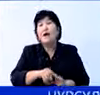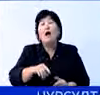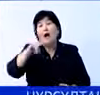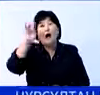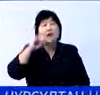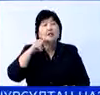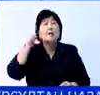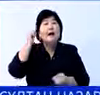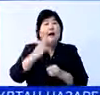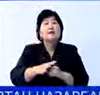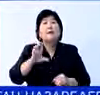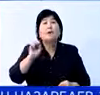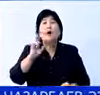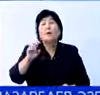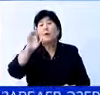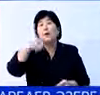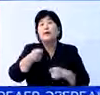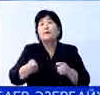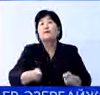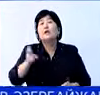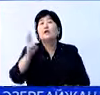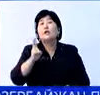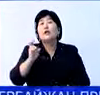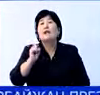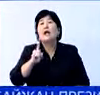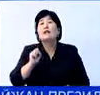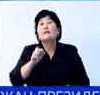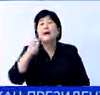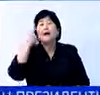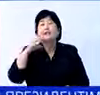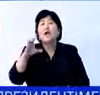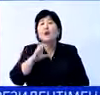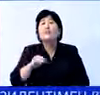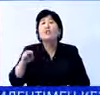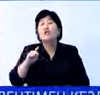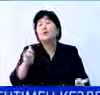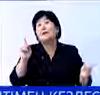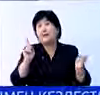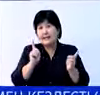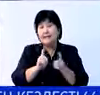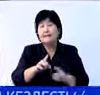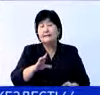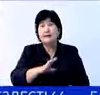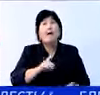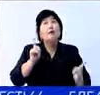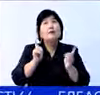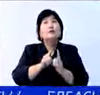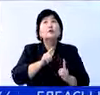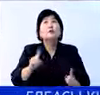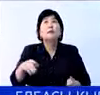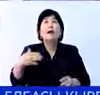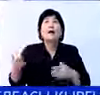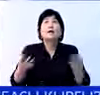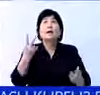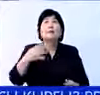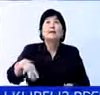Әзірбайжан астанасы Бакуде елбасы Нұрсұлтан Назарбаев Қырғызстан президенті Сооронбай Жээнбековпен кездесті. Кездесу барысында тараптар